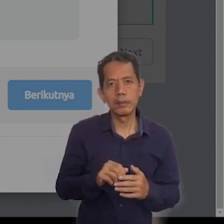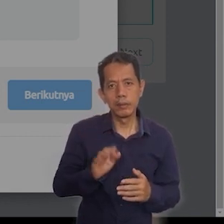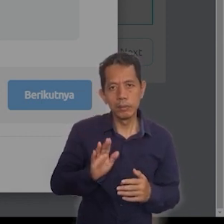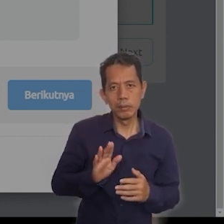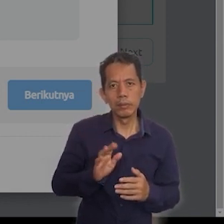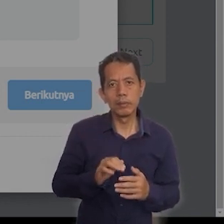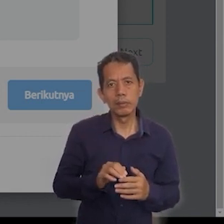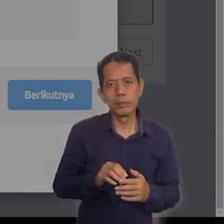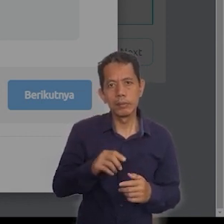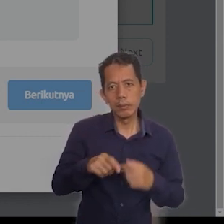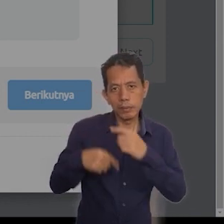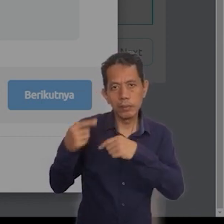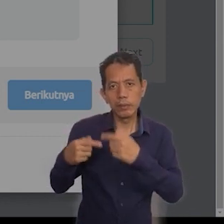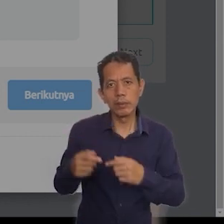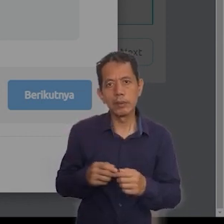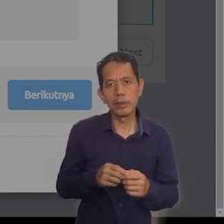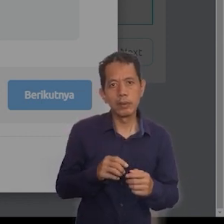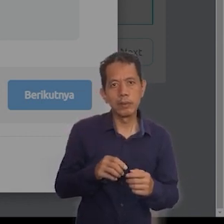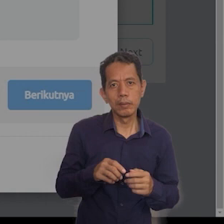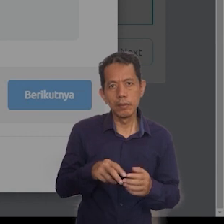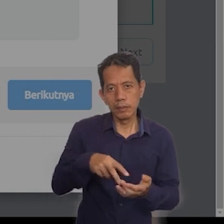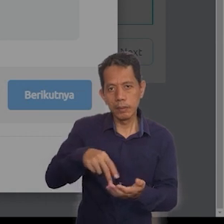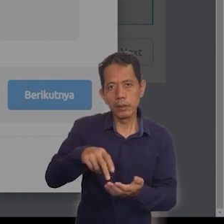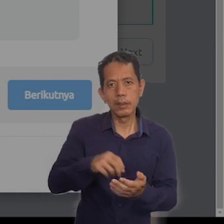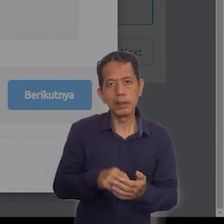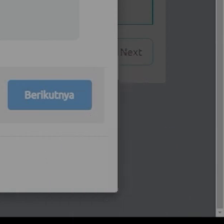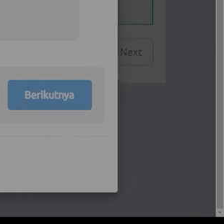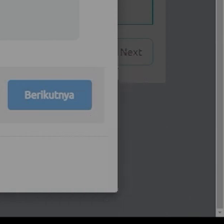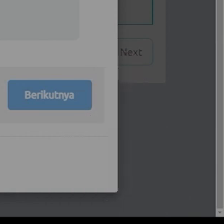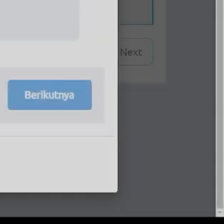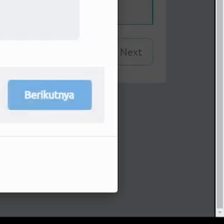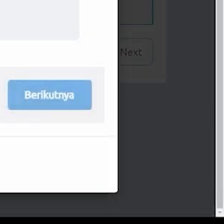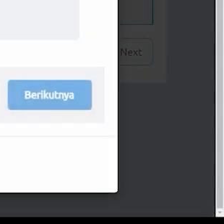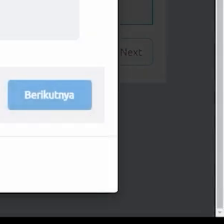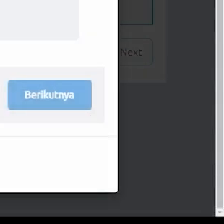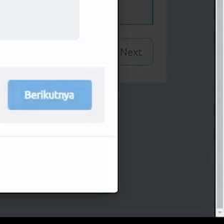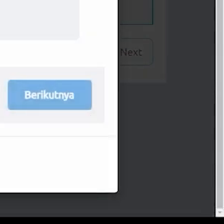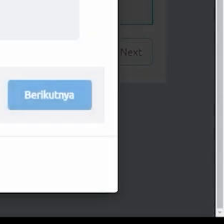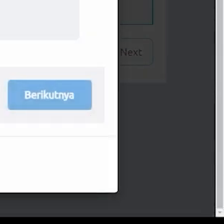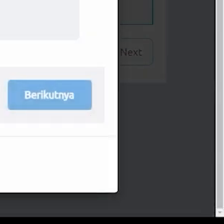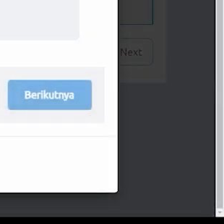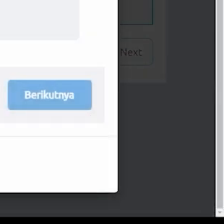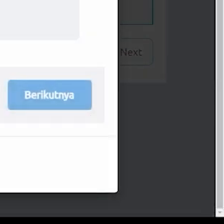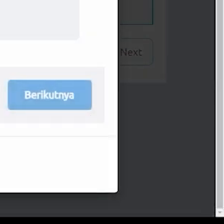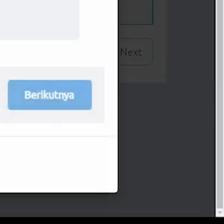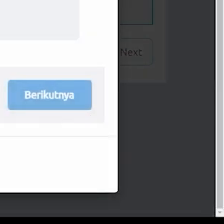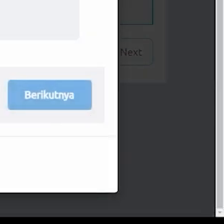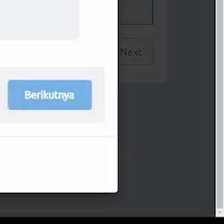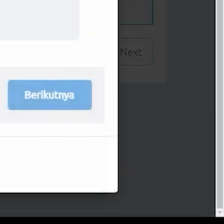selesai sehingga muncul keterangan tersimpan.